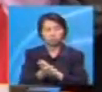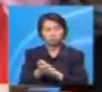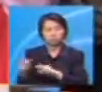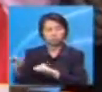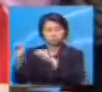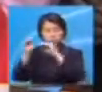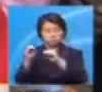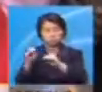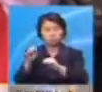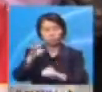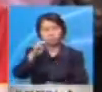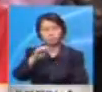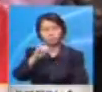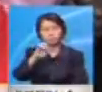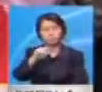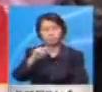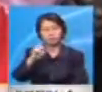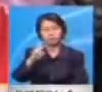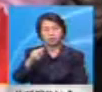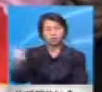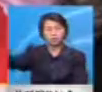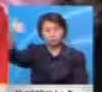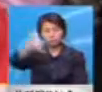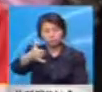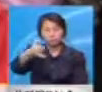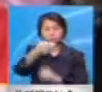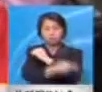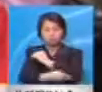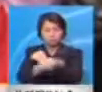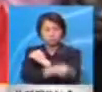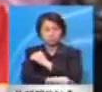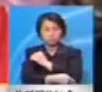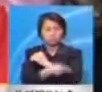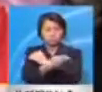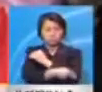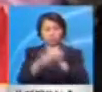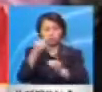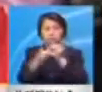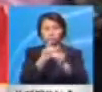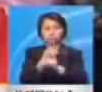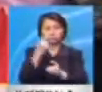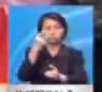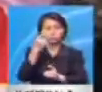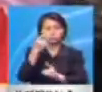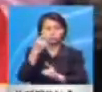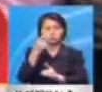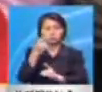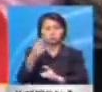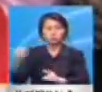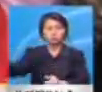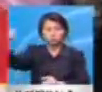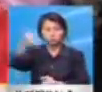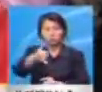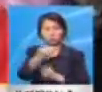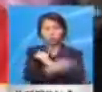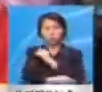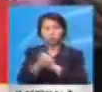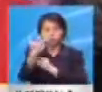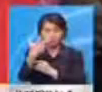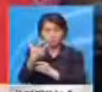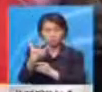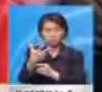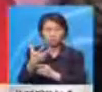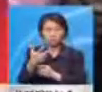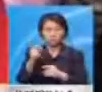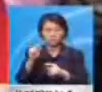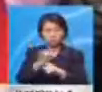menjadiigr untuk pergi ke negaraun d country they